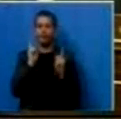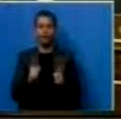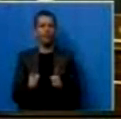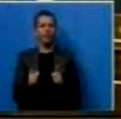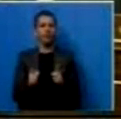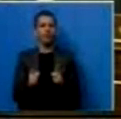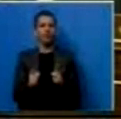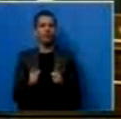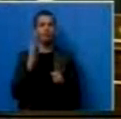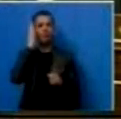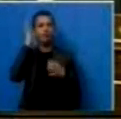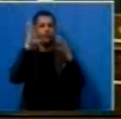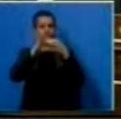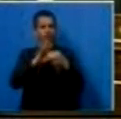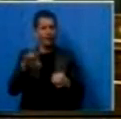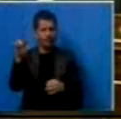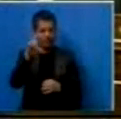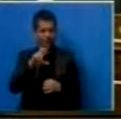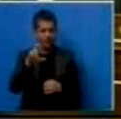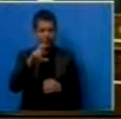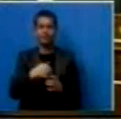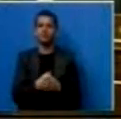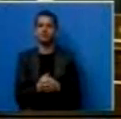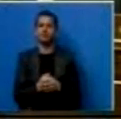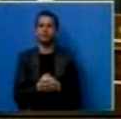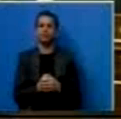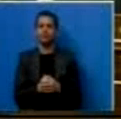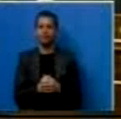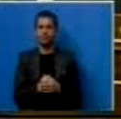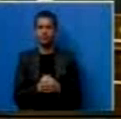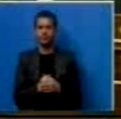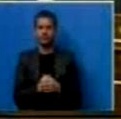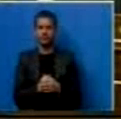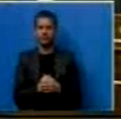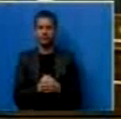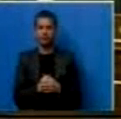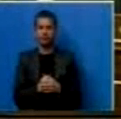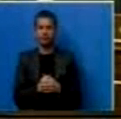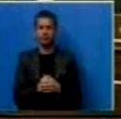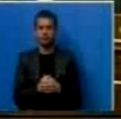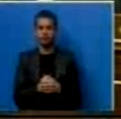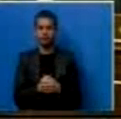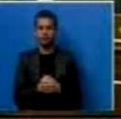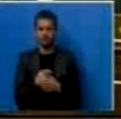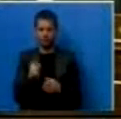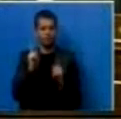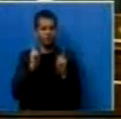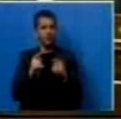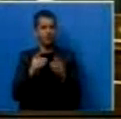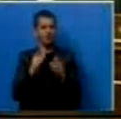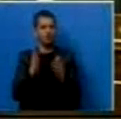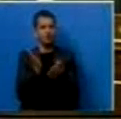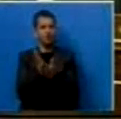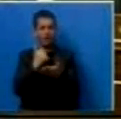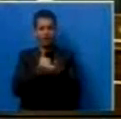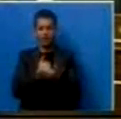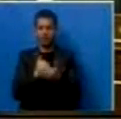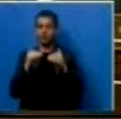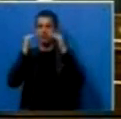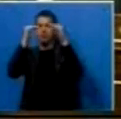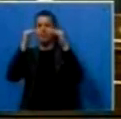integrimin evropian. Po fillojmë prej ndarjes të niveleve më të larta ekzekutive.